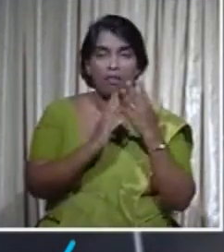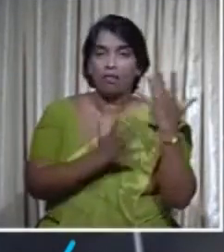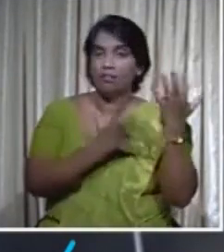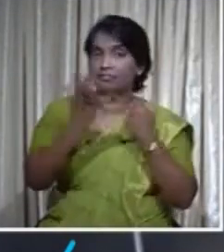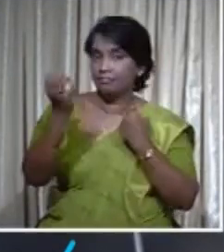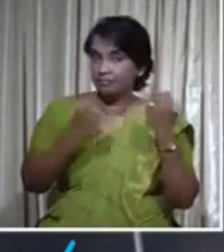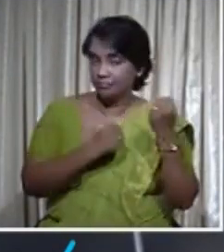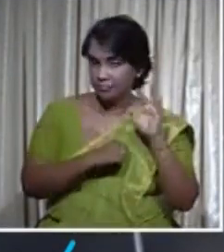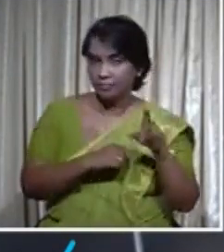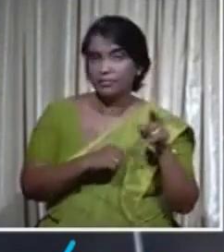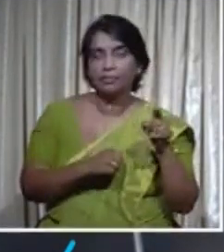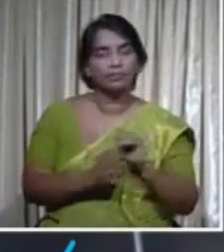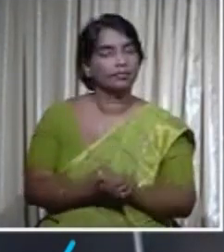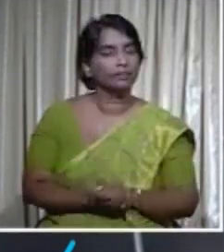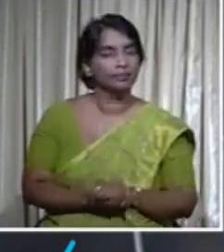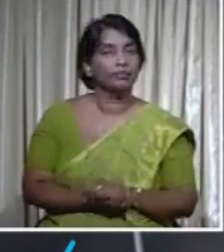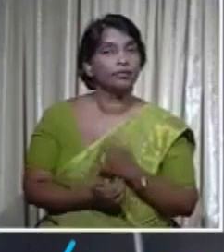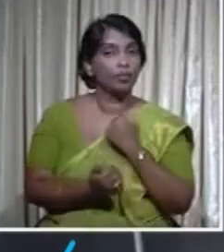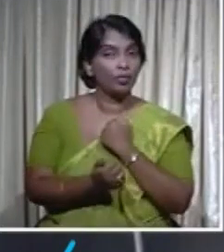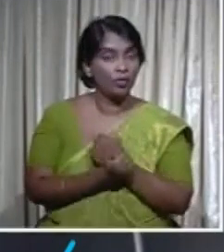ஒரு நிலைமை இப்பொழுது